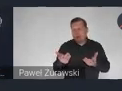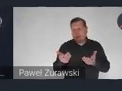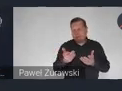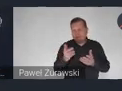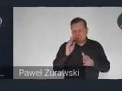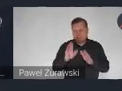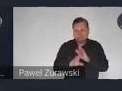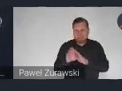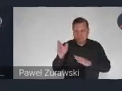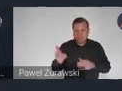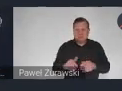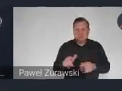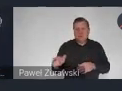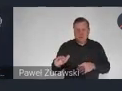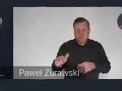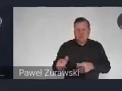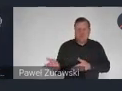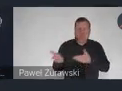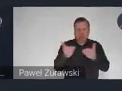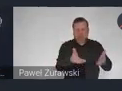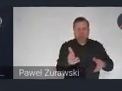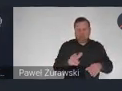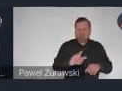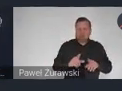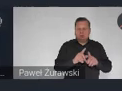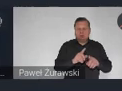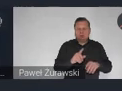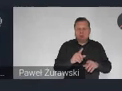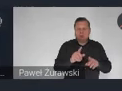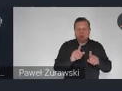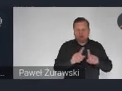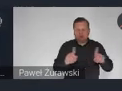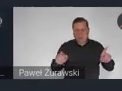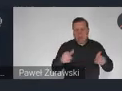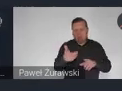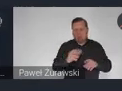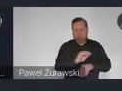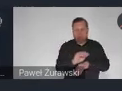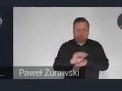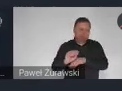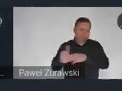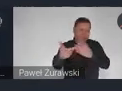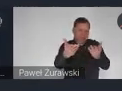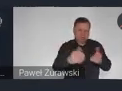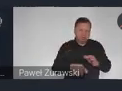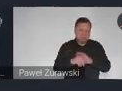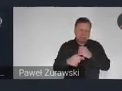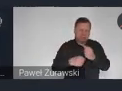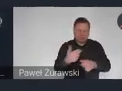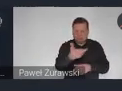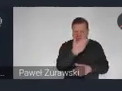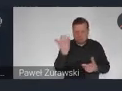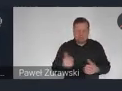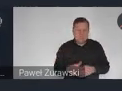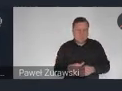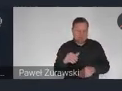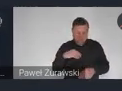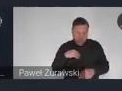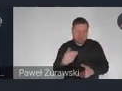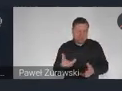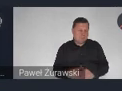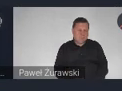szkolenia takie typowe dla konkretnej części pracowników zaangażowanych do realizacji tego